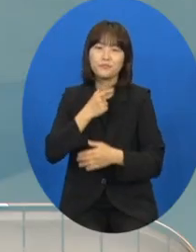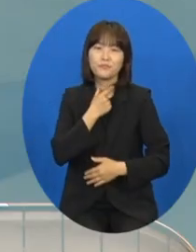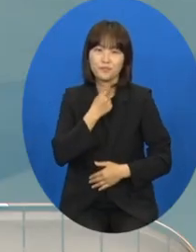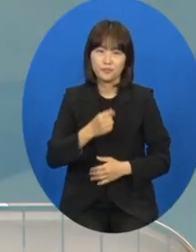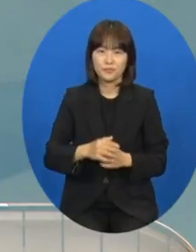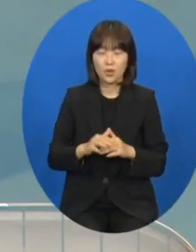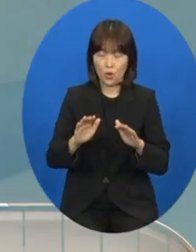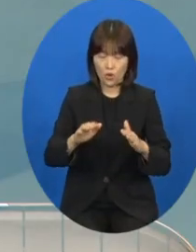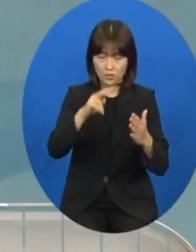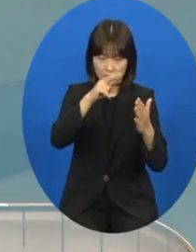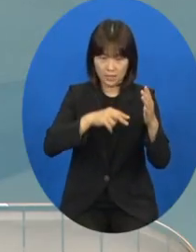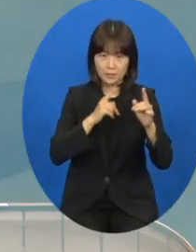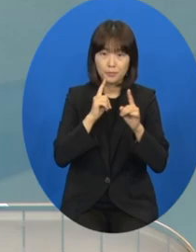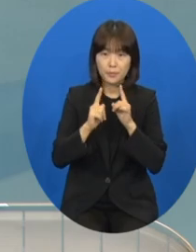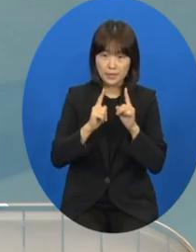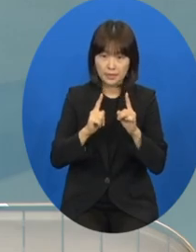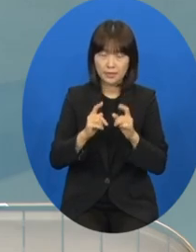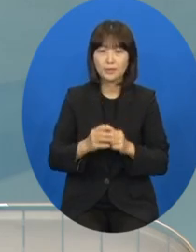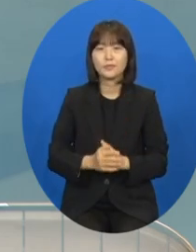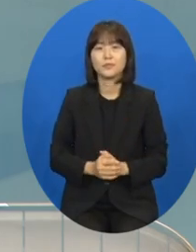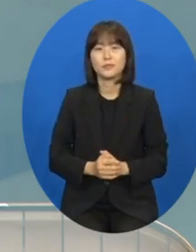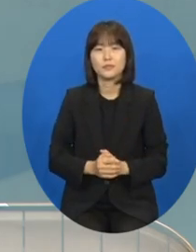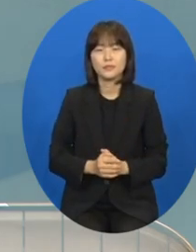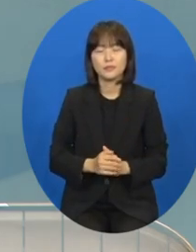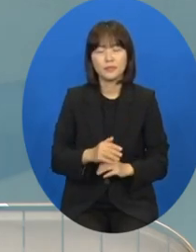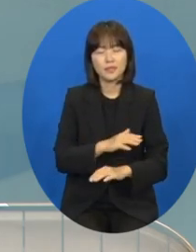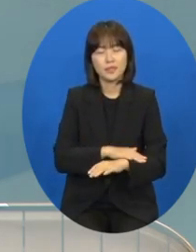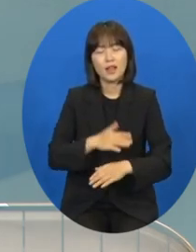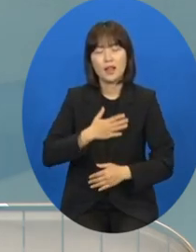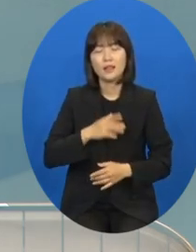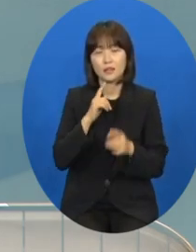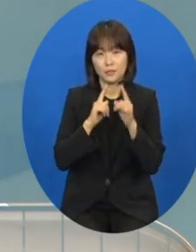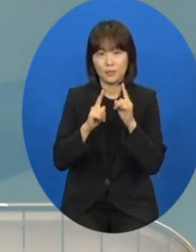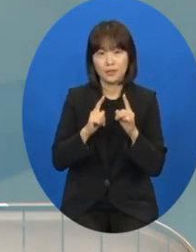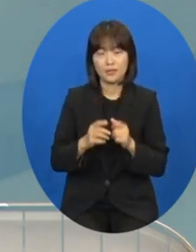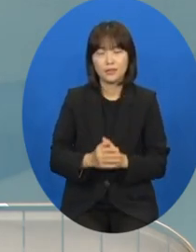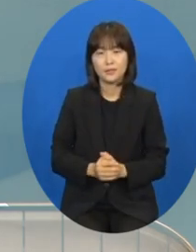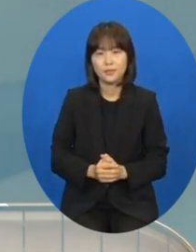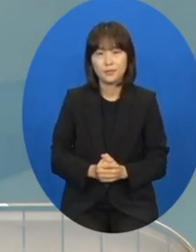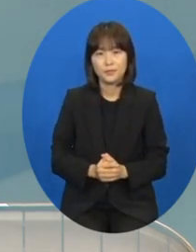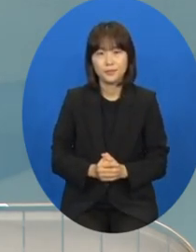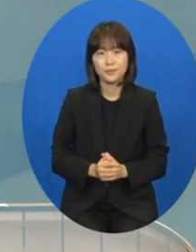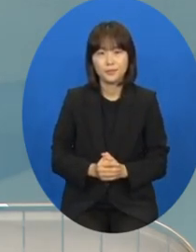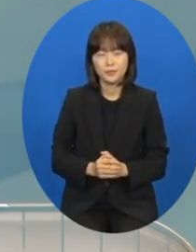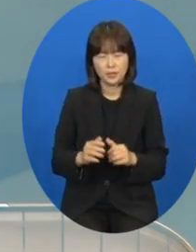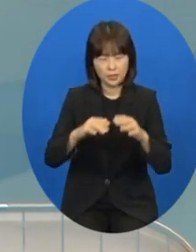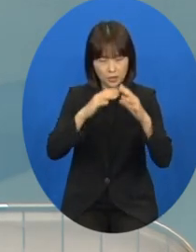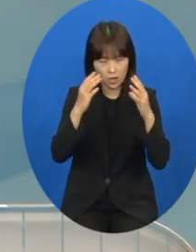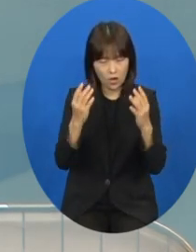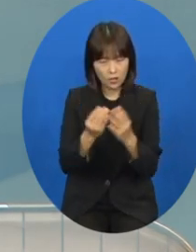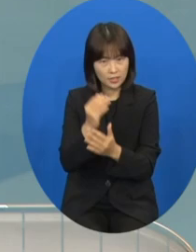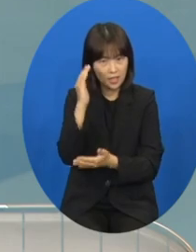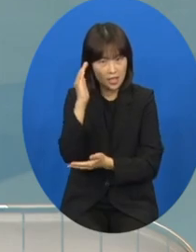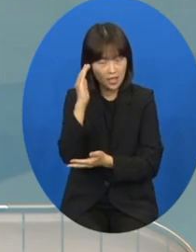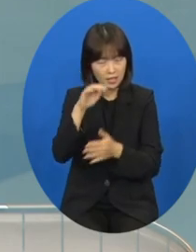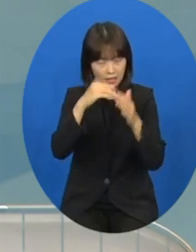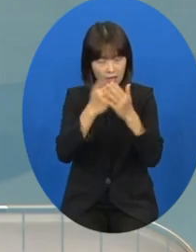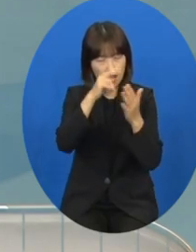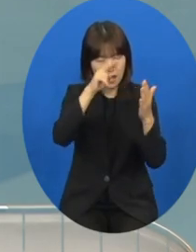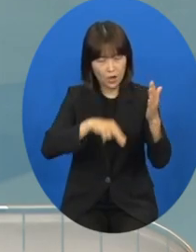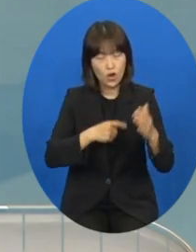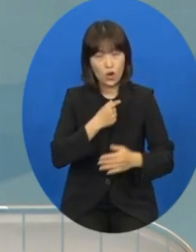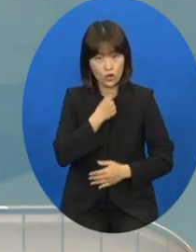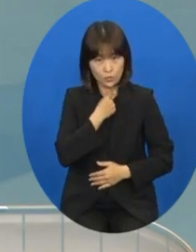오늘 우리가 읽은 말씀은 너무 잘 아는 말씀이죠. 전체 스토리를 다 읽고 싶어서